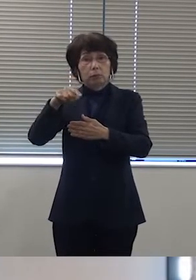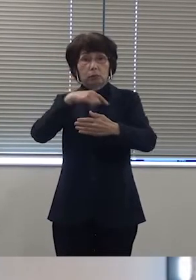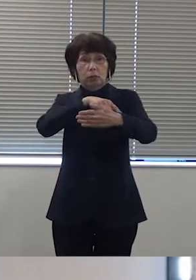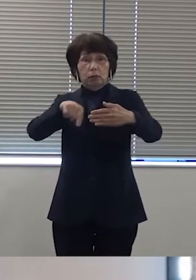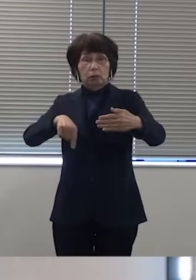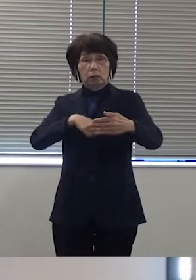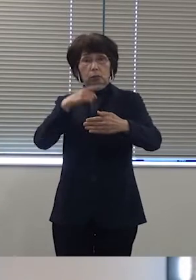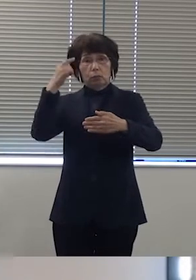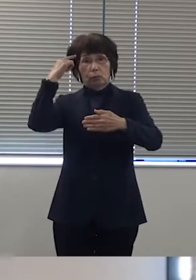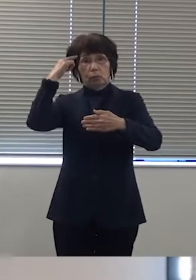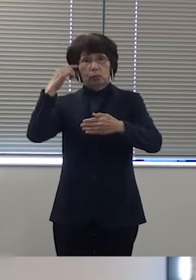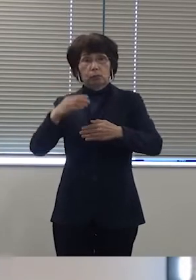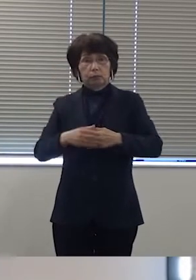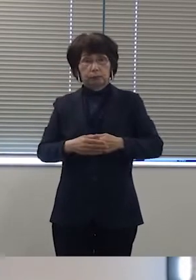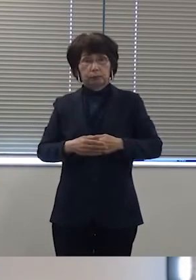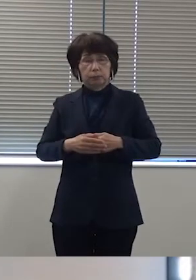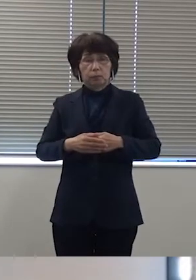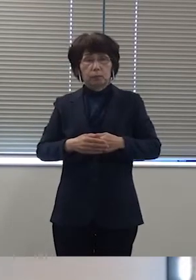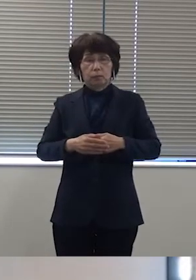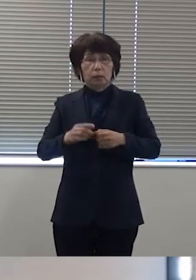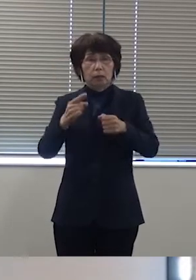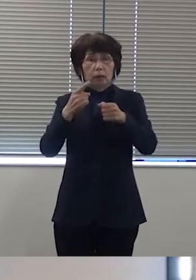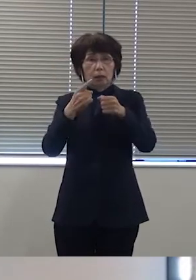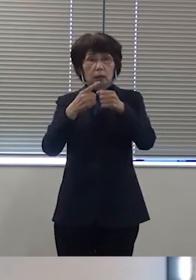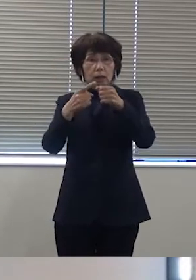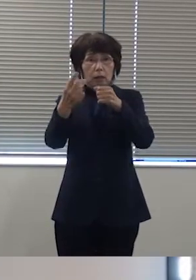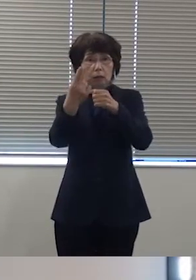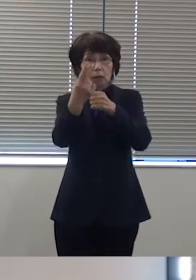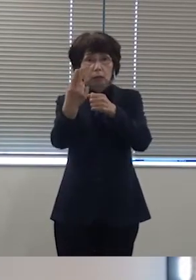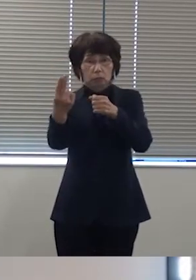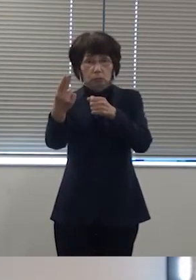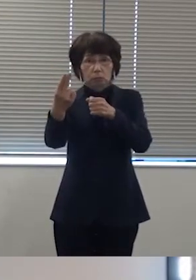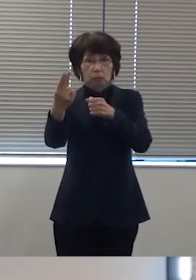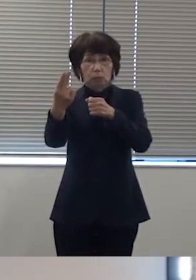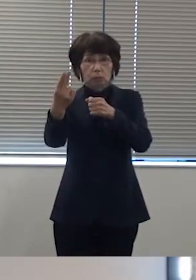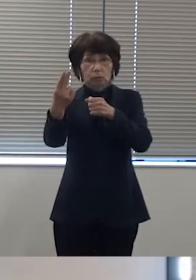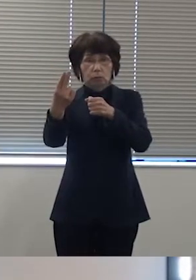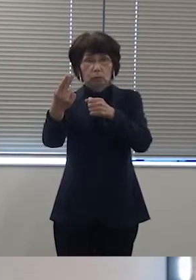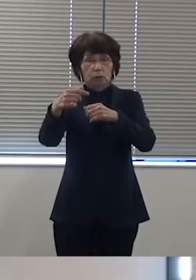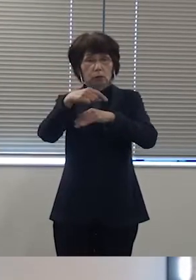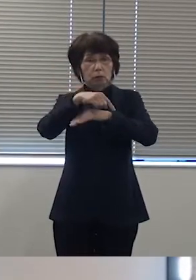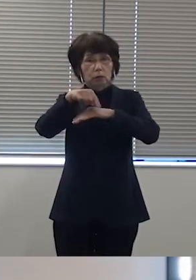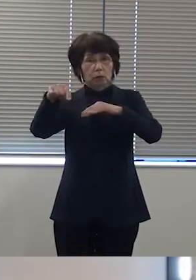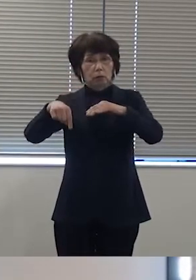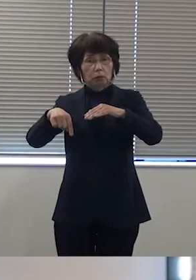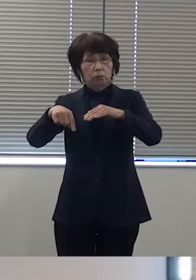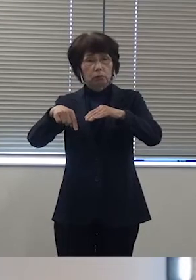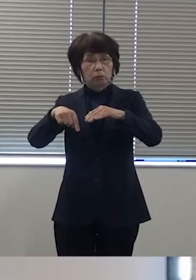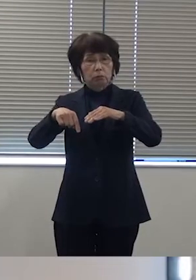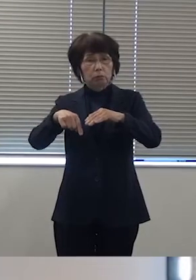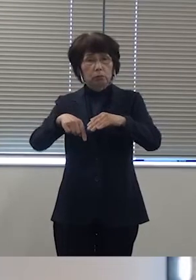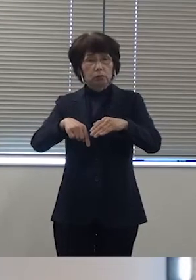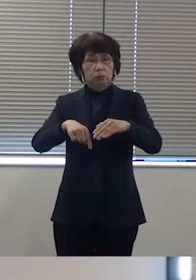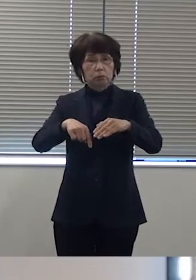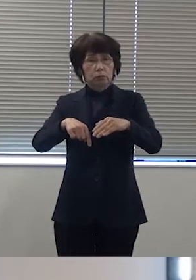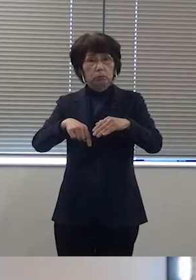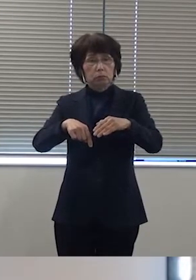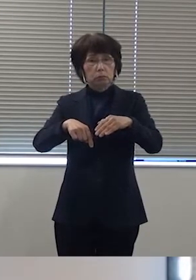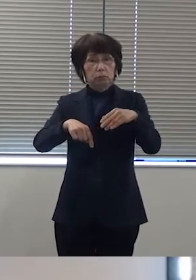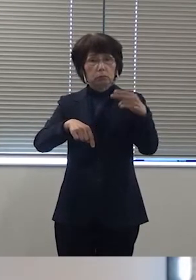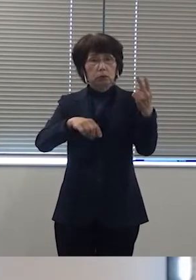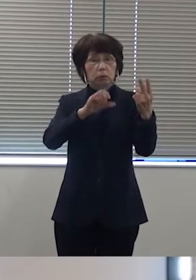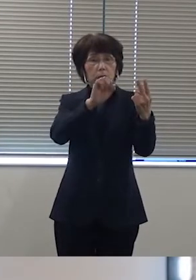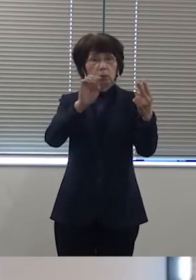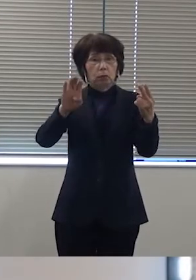か 結構来年度 2045年の人口推計ってちょっとよくわからないんですけど、 まずはです